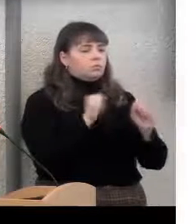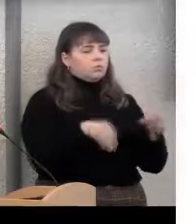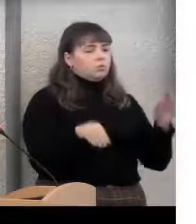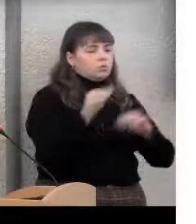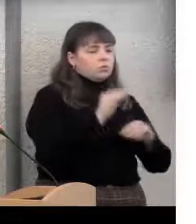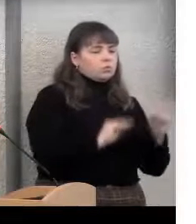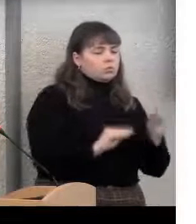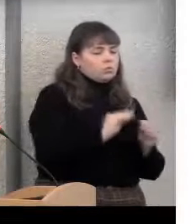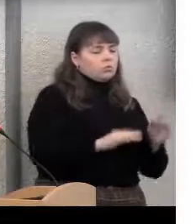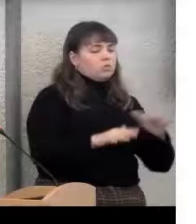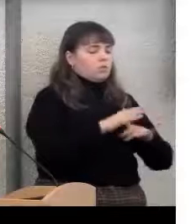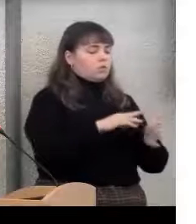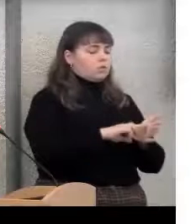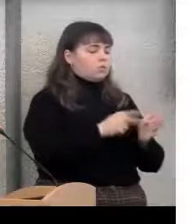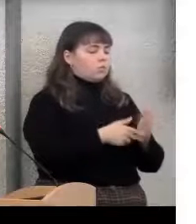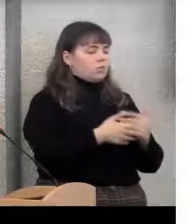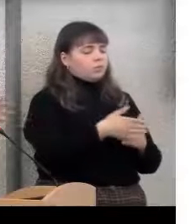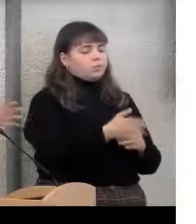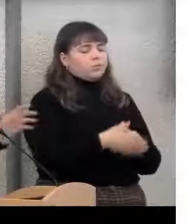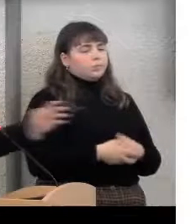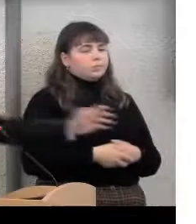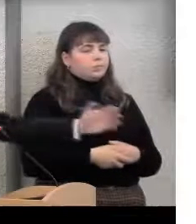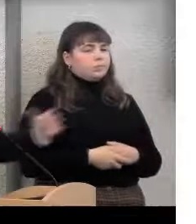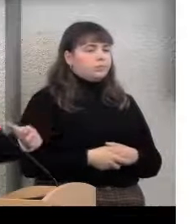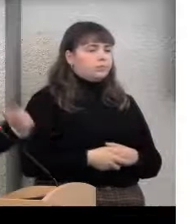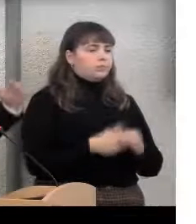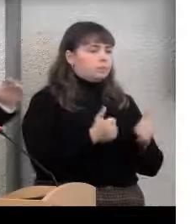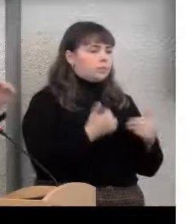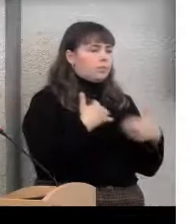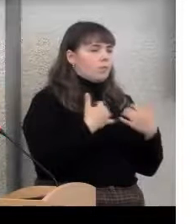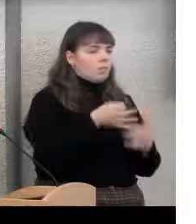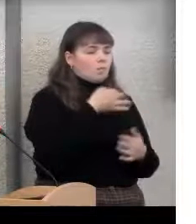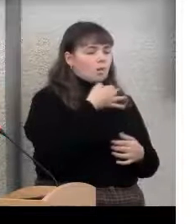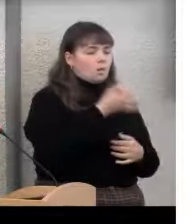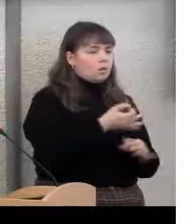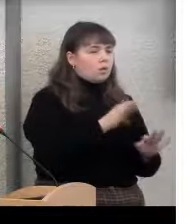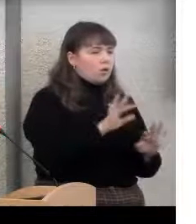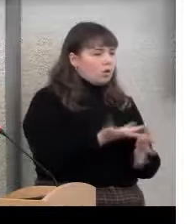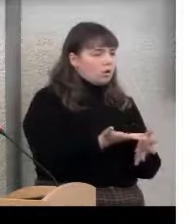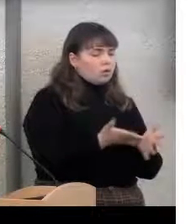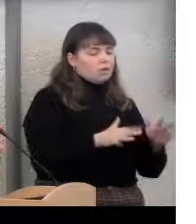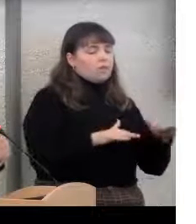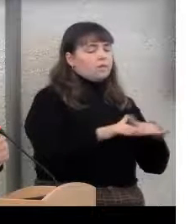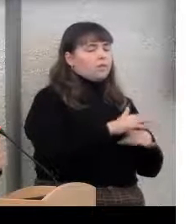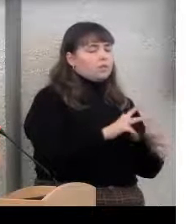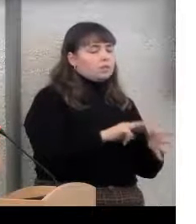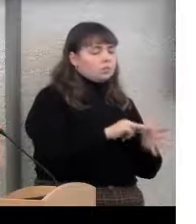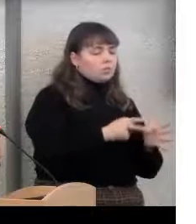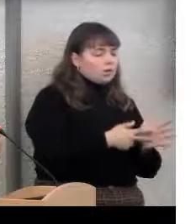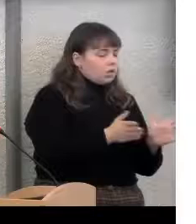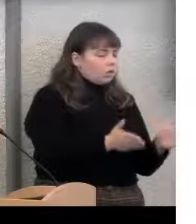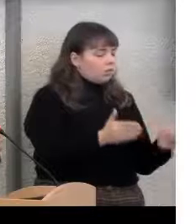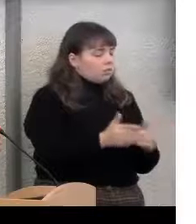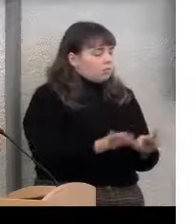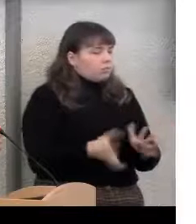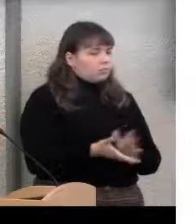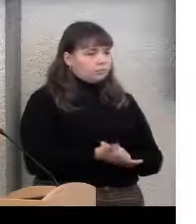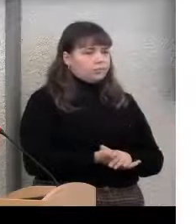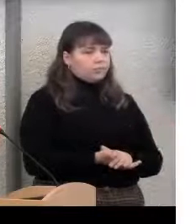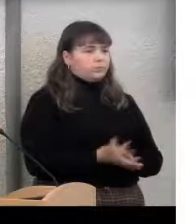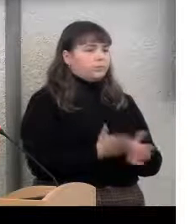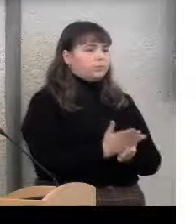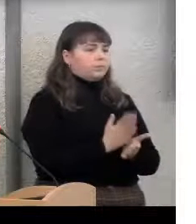galutinį veiksmų planą. Dabar aš greitai pasakysiu, kokia yra veiksmų plano struktūra, tai veiksmų planai įeina į vieną